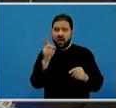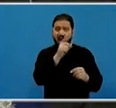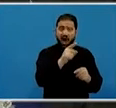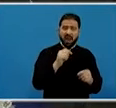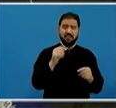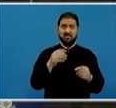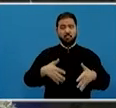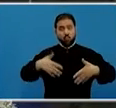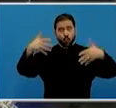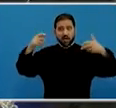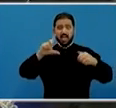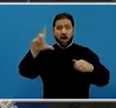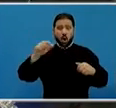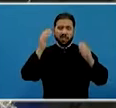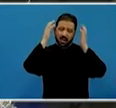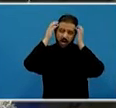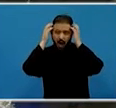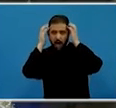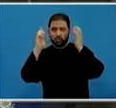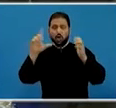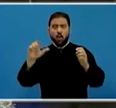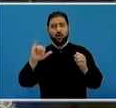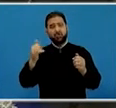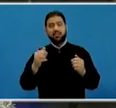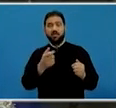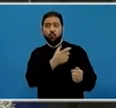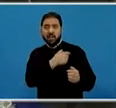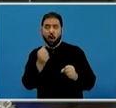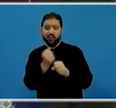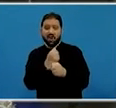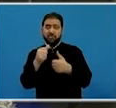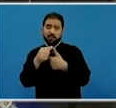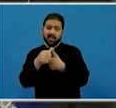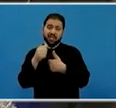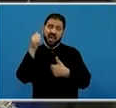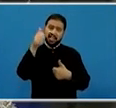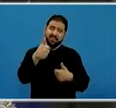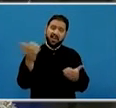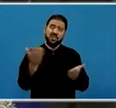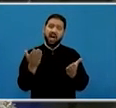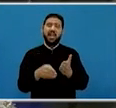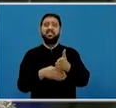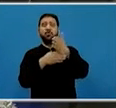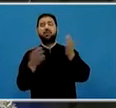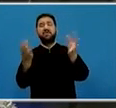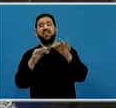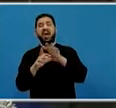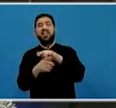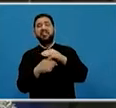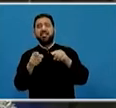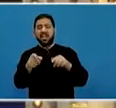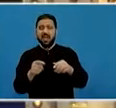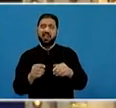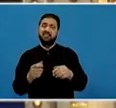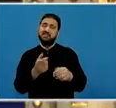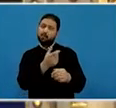bineînțeles că se și pot crea prietenii foarte sincere care îi ajută pe fiecare dintre ei să treacă mai ușor peste toate, să se